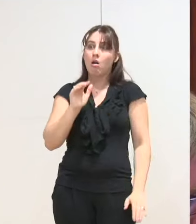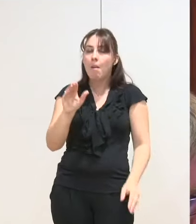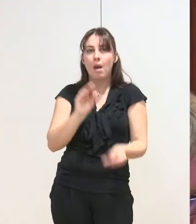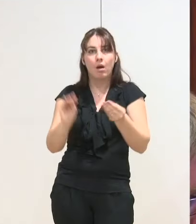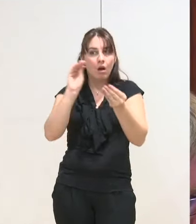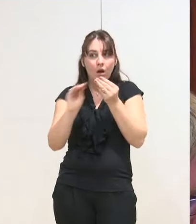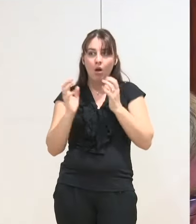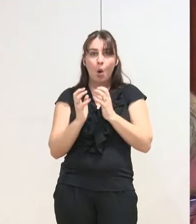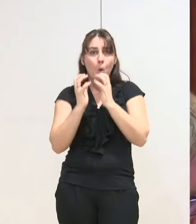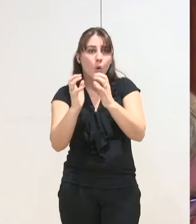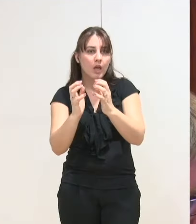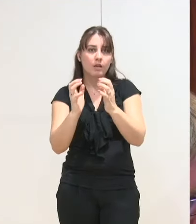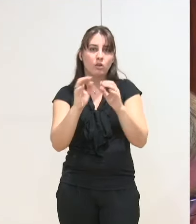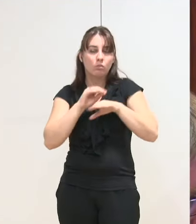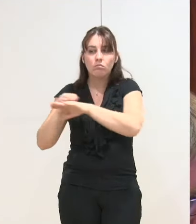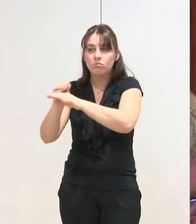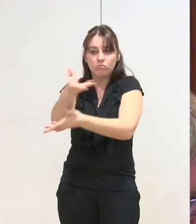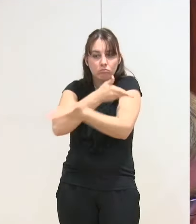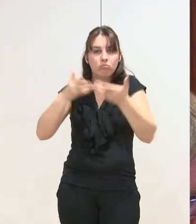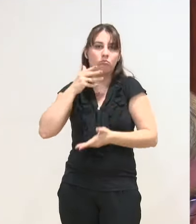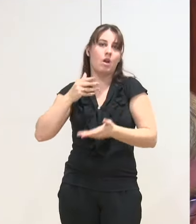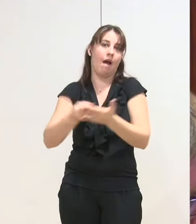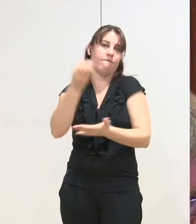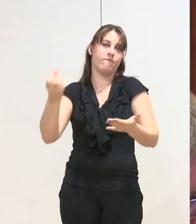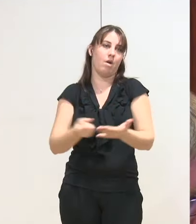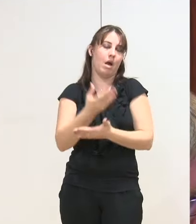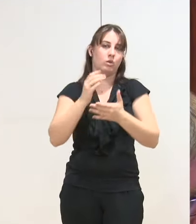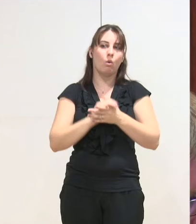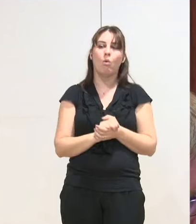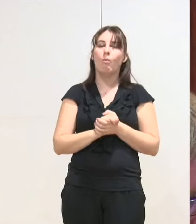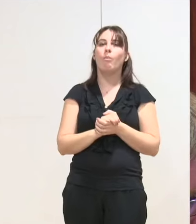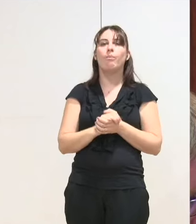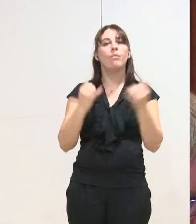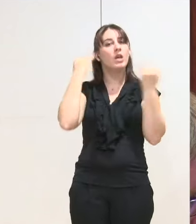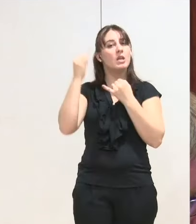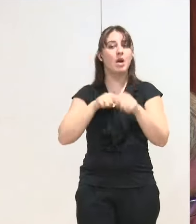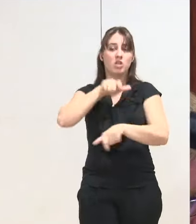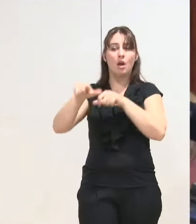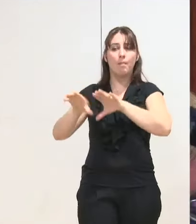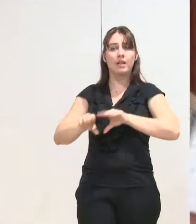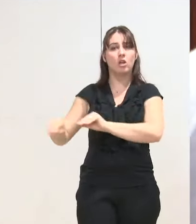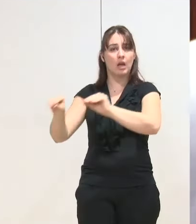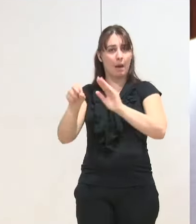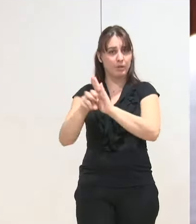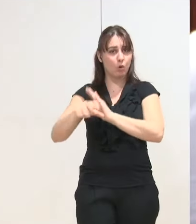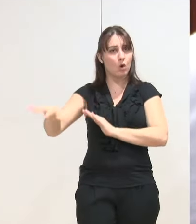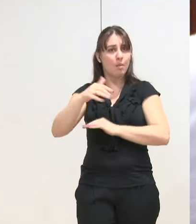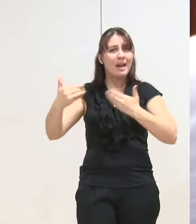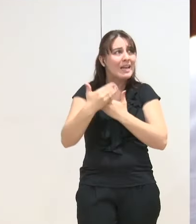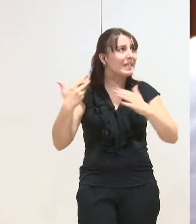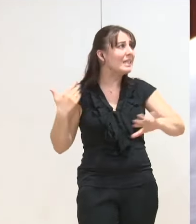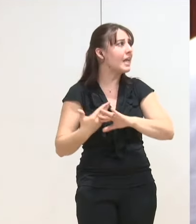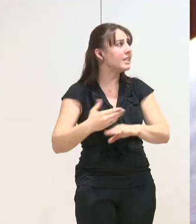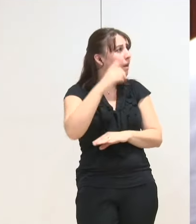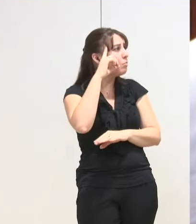concertation et d'information finalement si les Grenoblois veulent savoir ce qui se produit en ce moment et pourquoi cela se